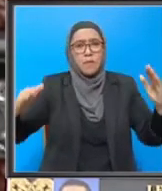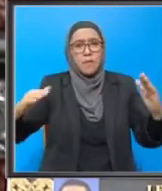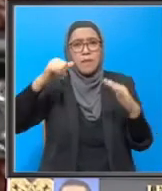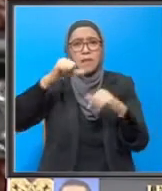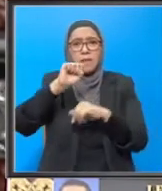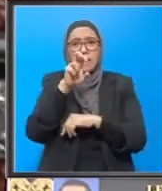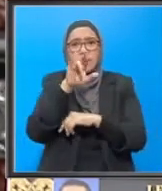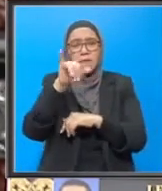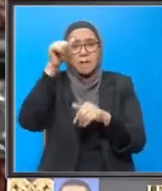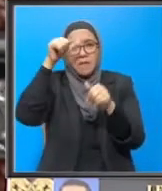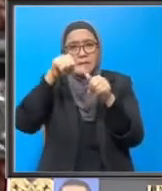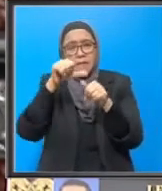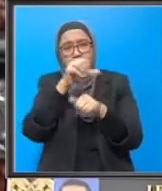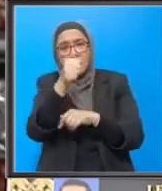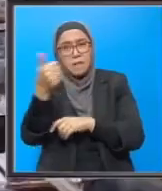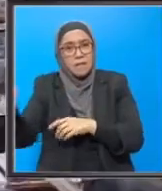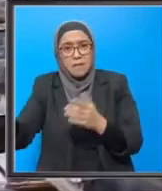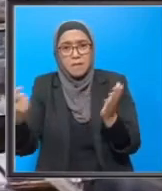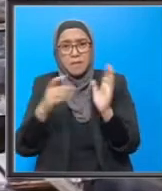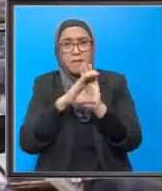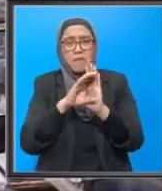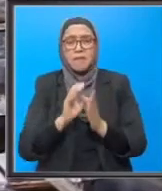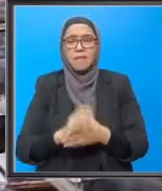seumpamanya terima kasih